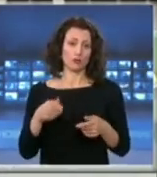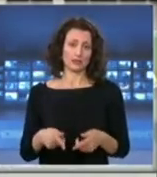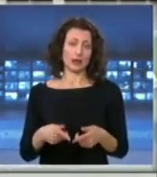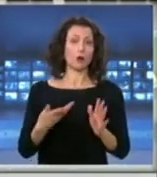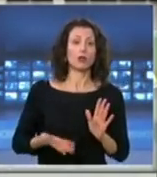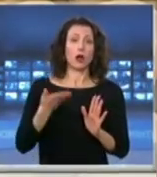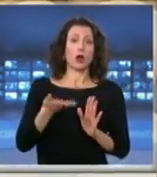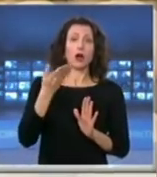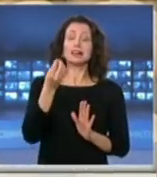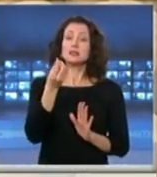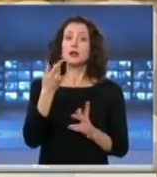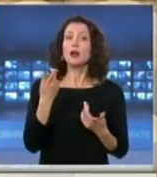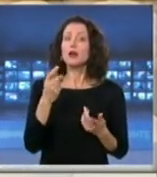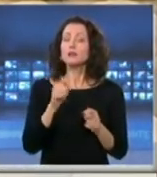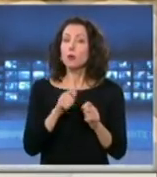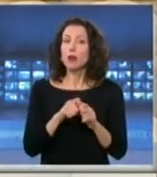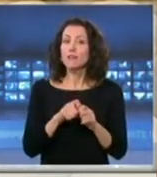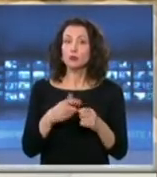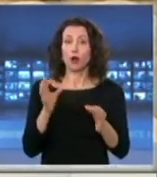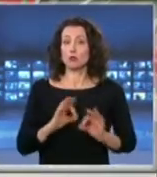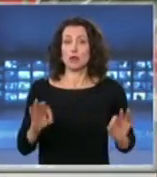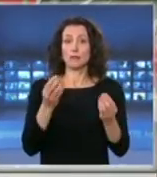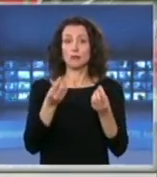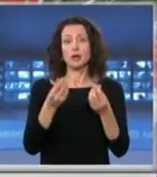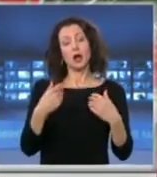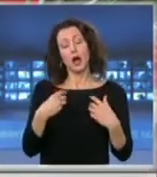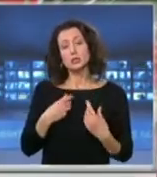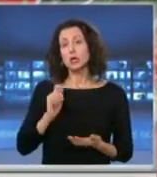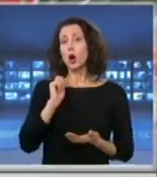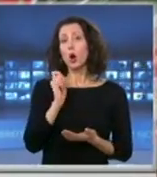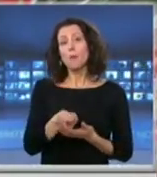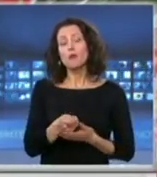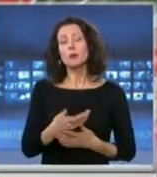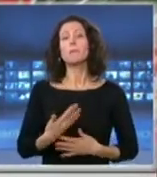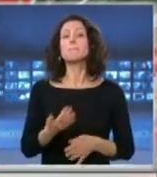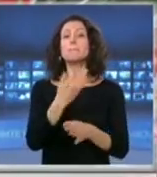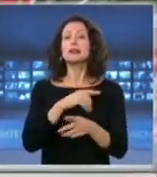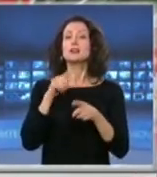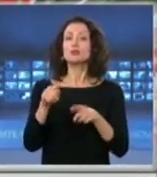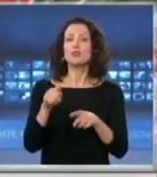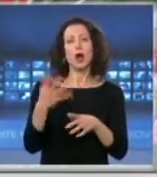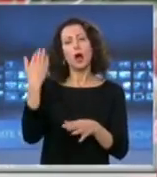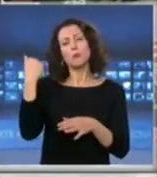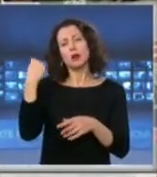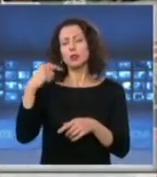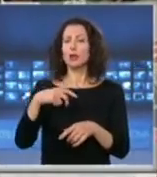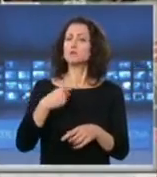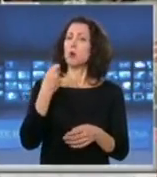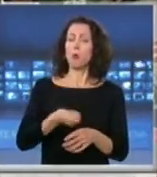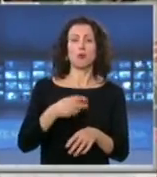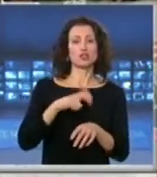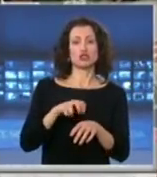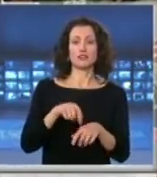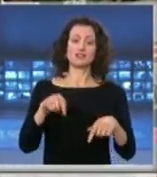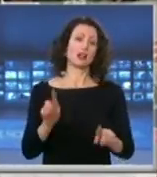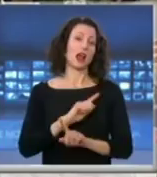цените скачат нагоре, но доходите остават същите. Купувах си преди това. често джинджифил, сега не си купувам. В опит да спестят